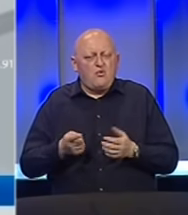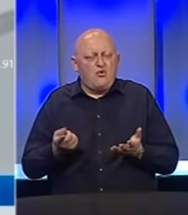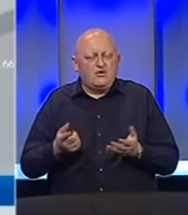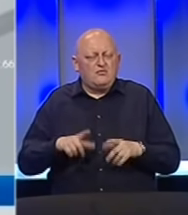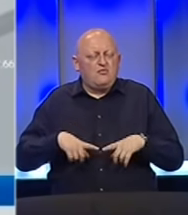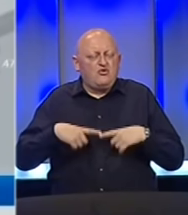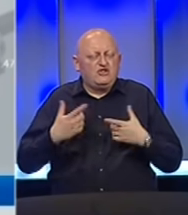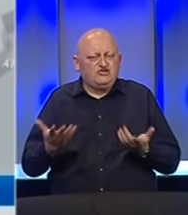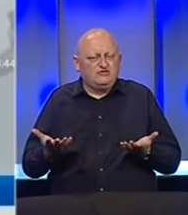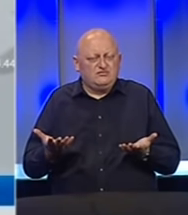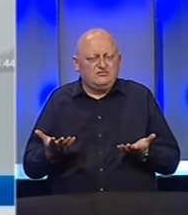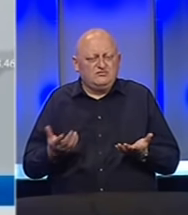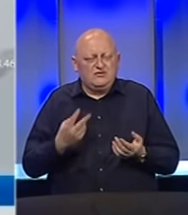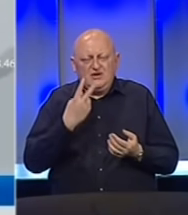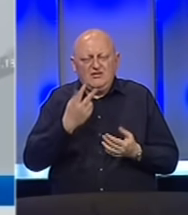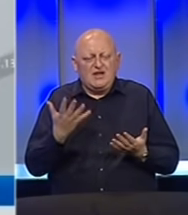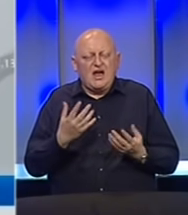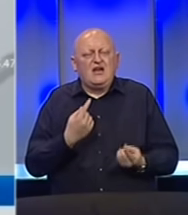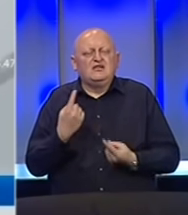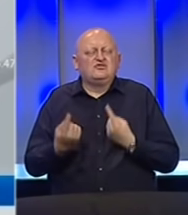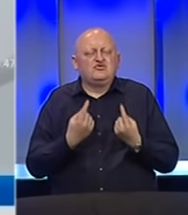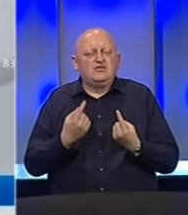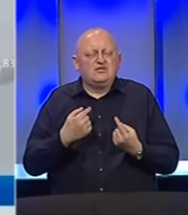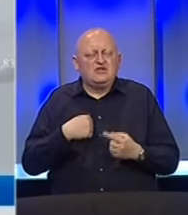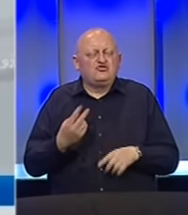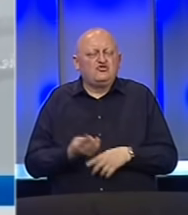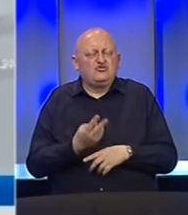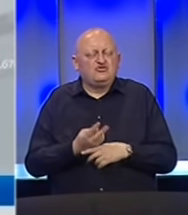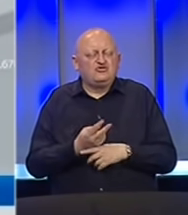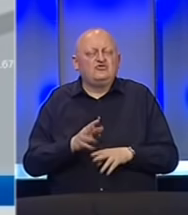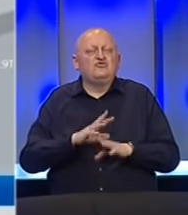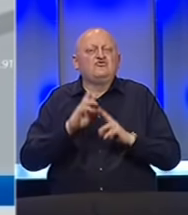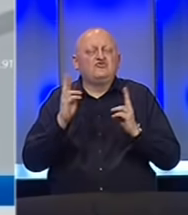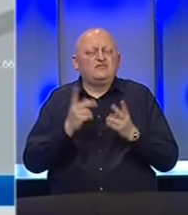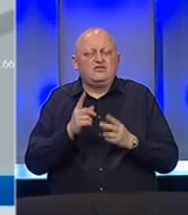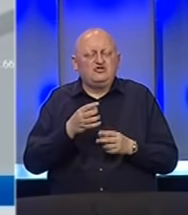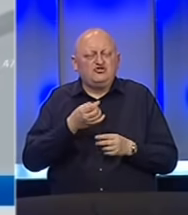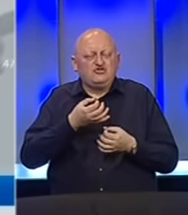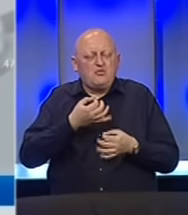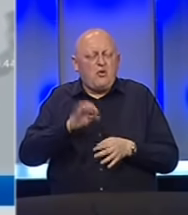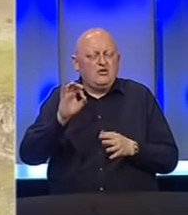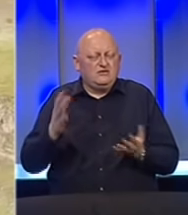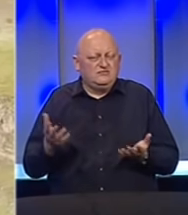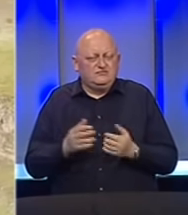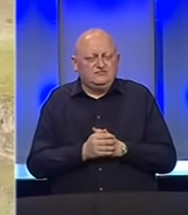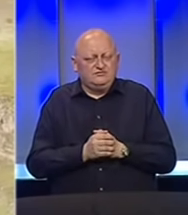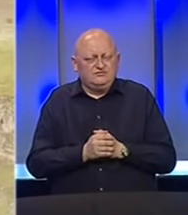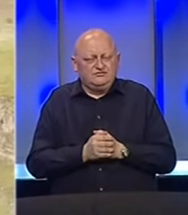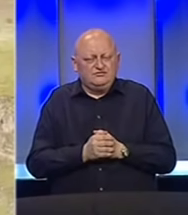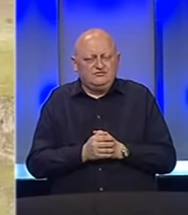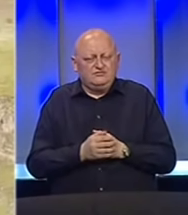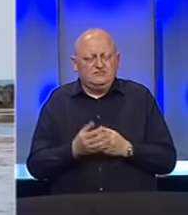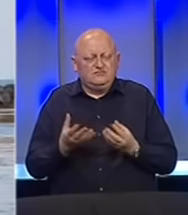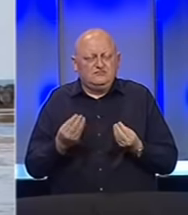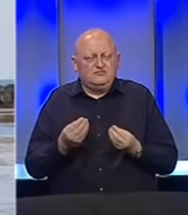da živimo, vidite kakva je situacija i u našoj zemlji, pa i u svijetu, nije ništa bolja. Non